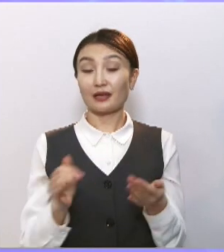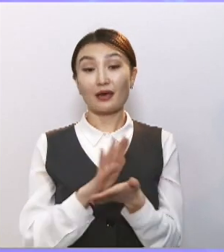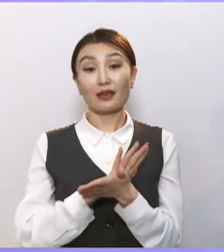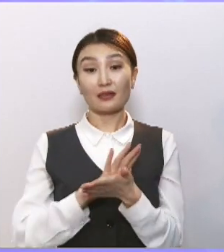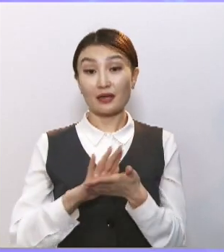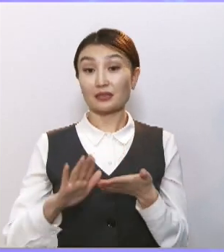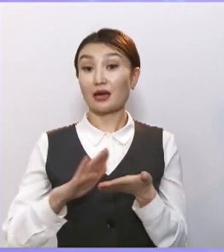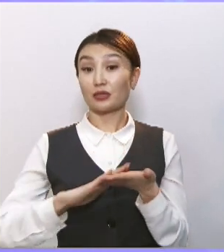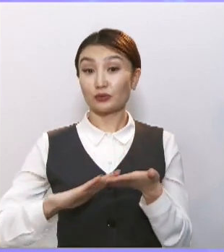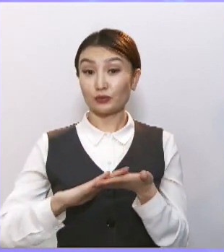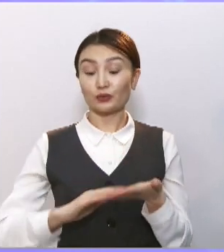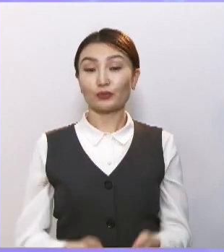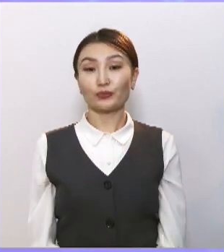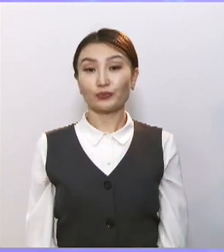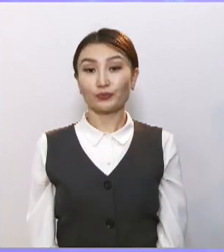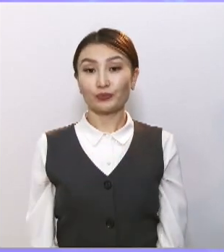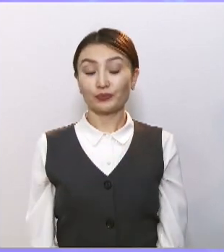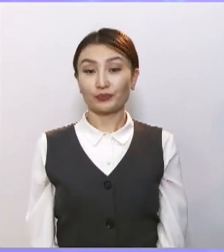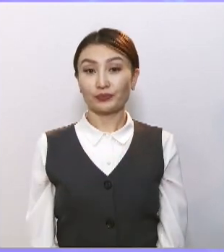таза жууйт.